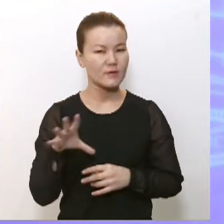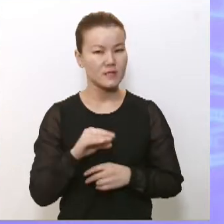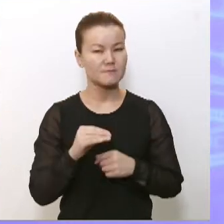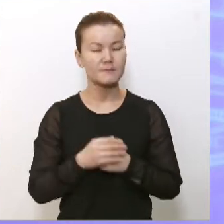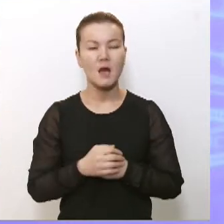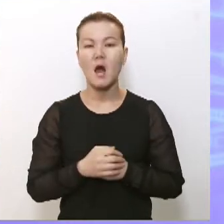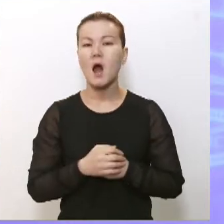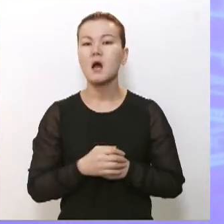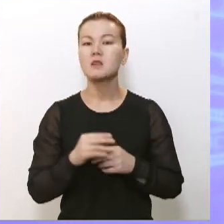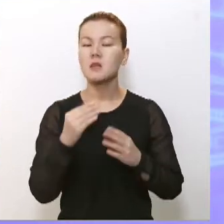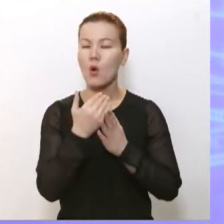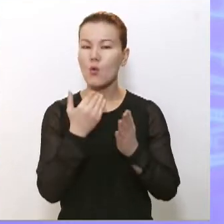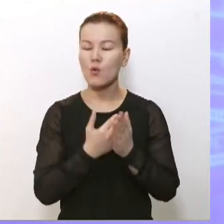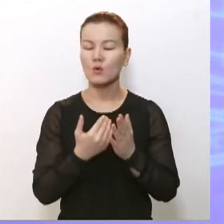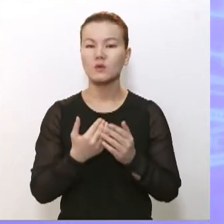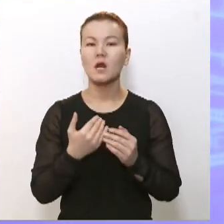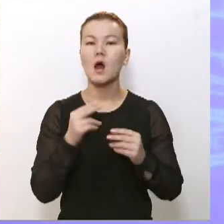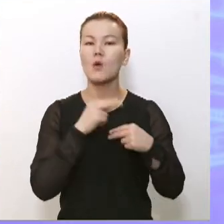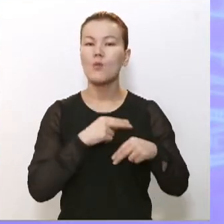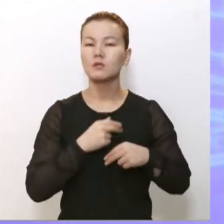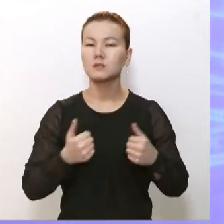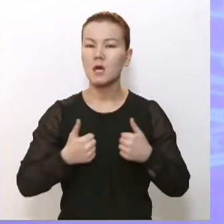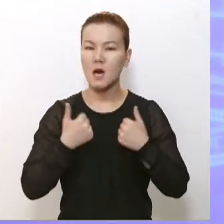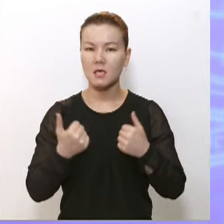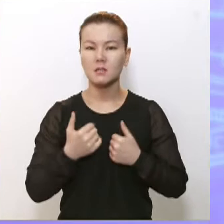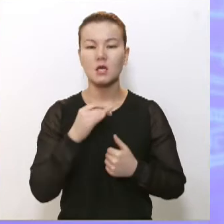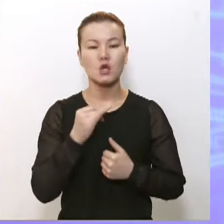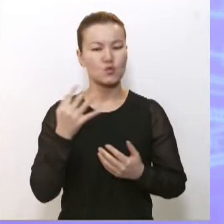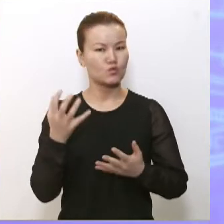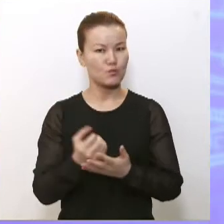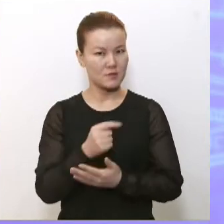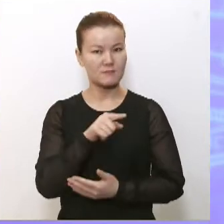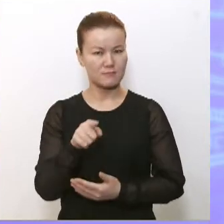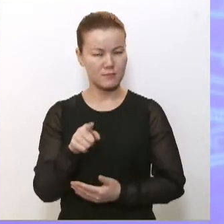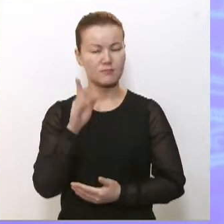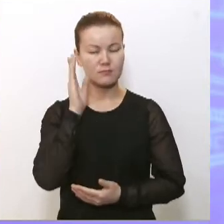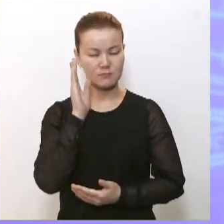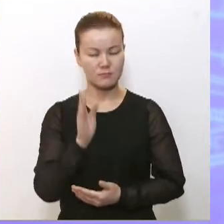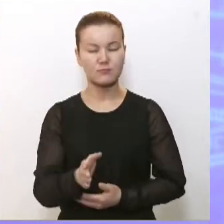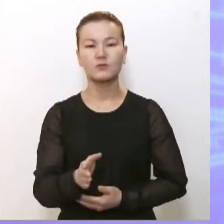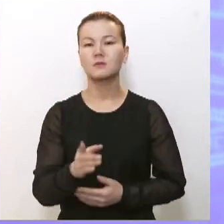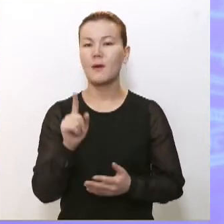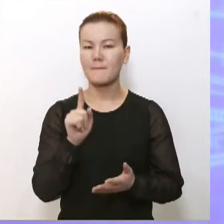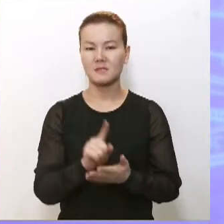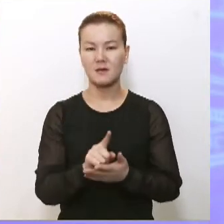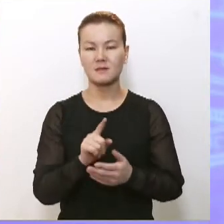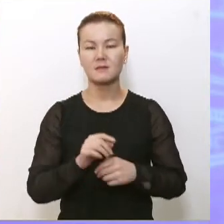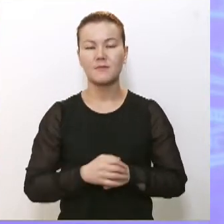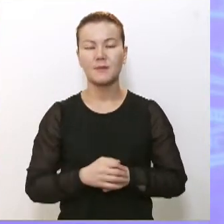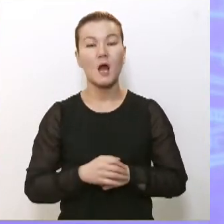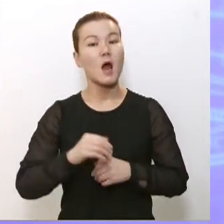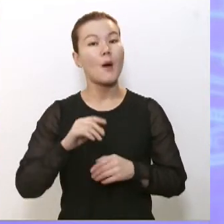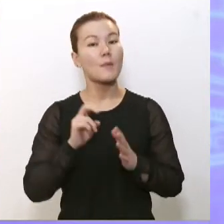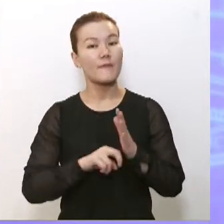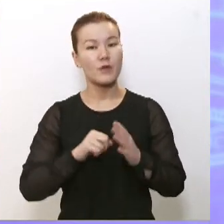уроке работай старательно и успех тебя ждет обязательно ну-ка проверь дружок